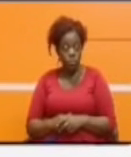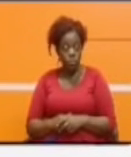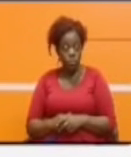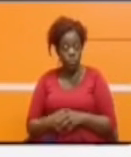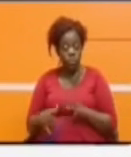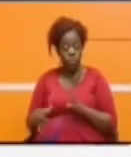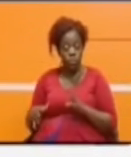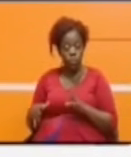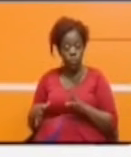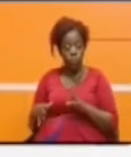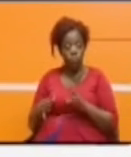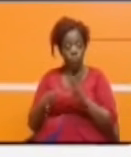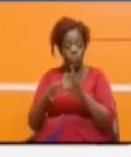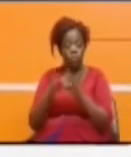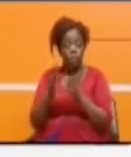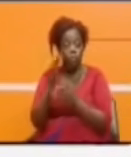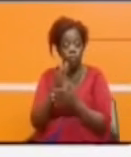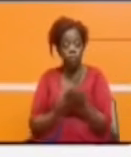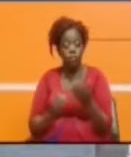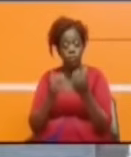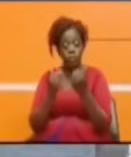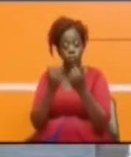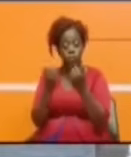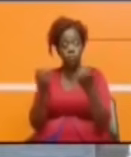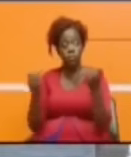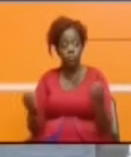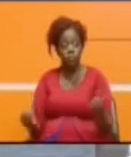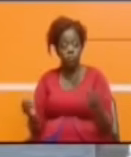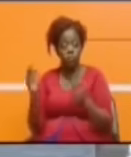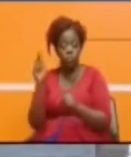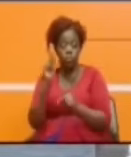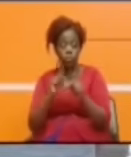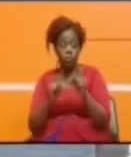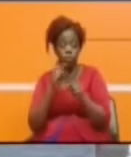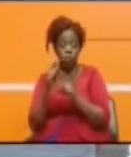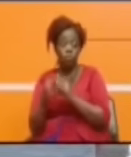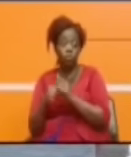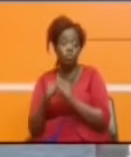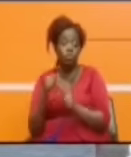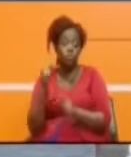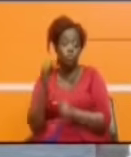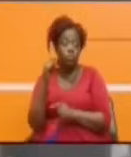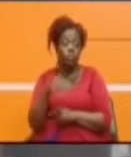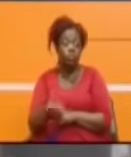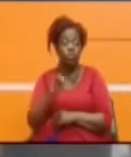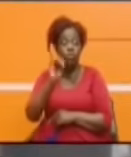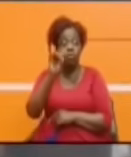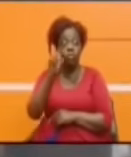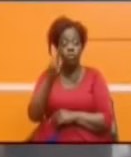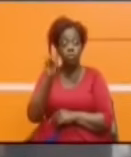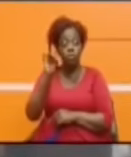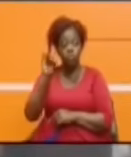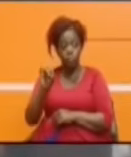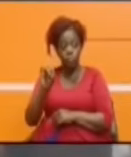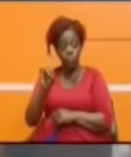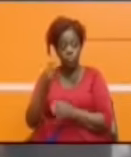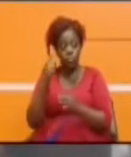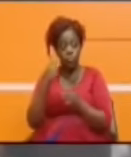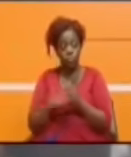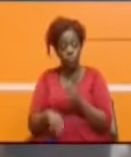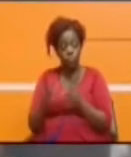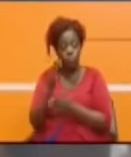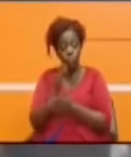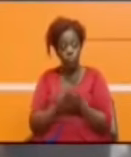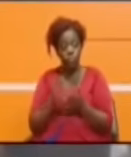comprised of some of the children of the people who were killed by Idi Amin. Agamba nti ebitundu by'e